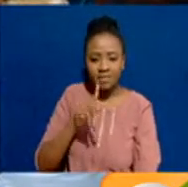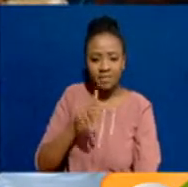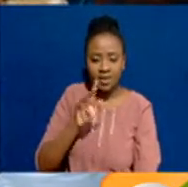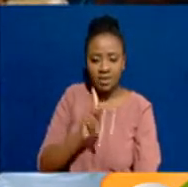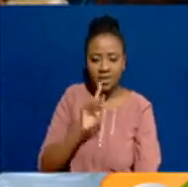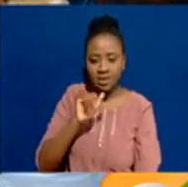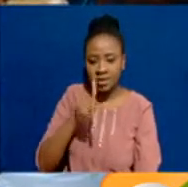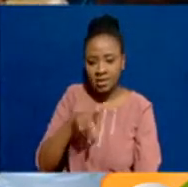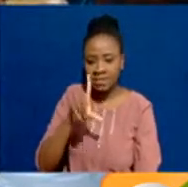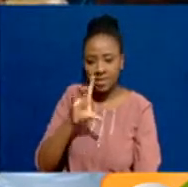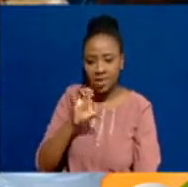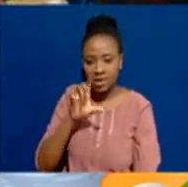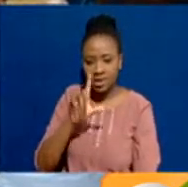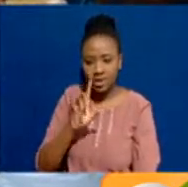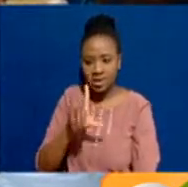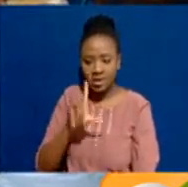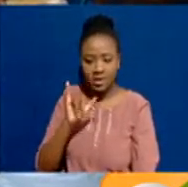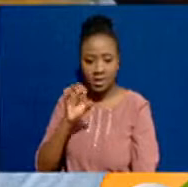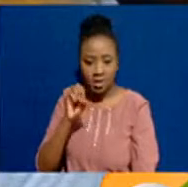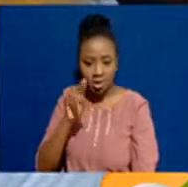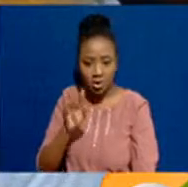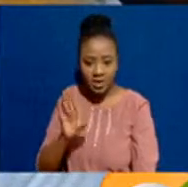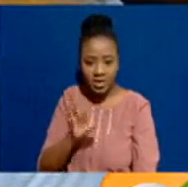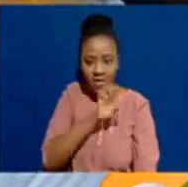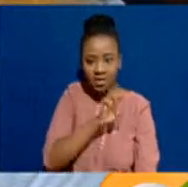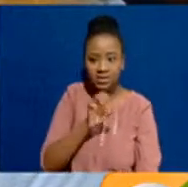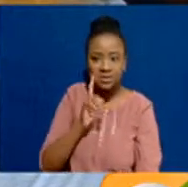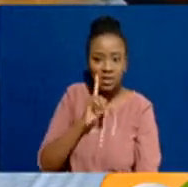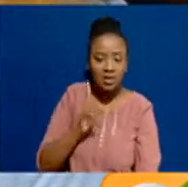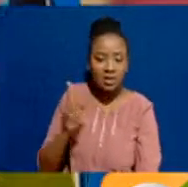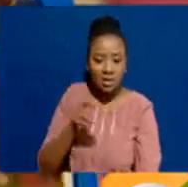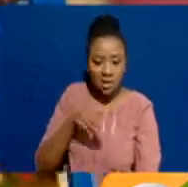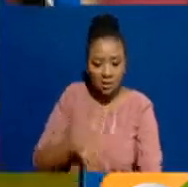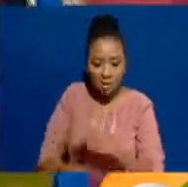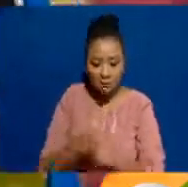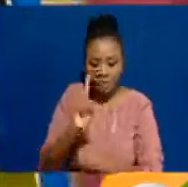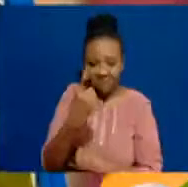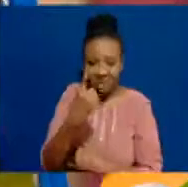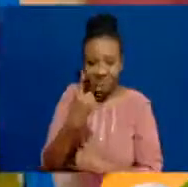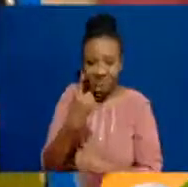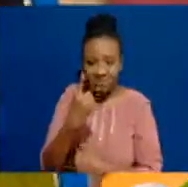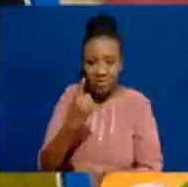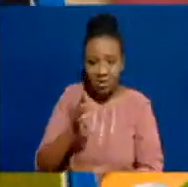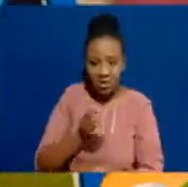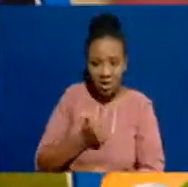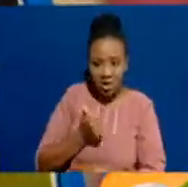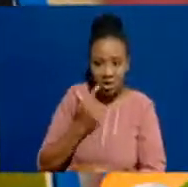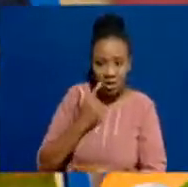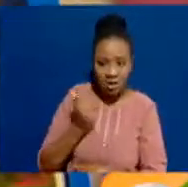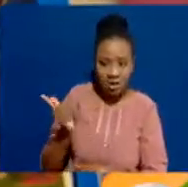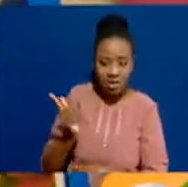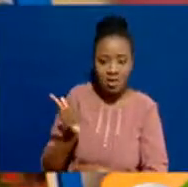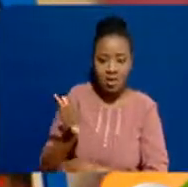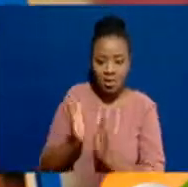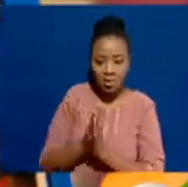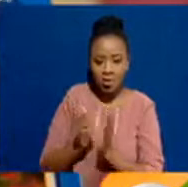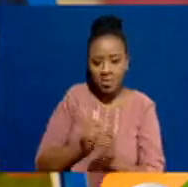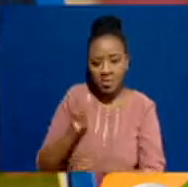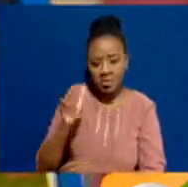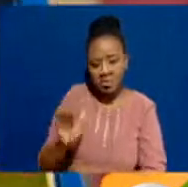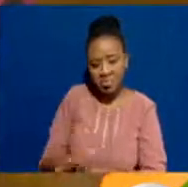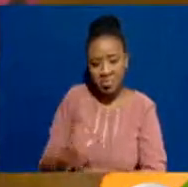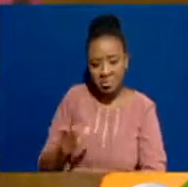Maritim inaomboleza kifo cha mtoto wao wa kwanza Viola Chebet. Mama huyo anasema yeye na bintiye